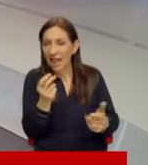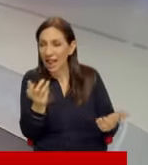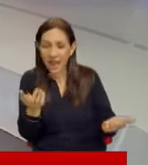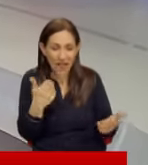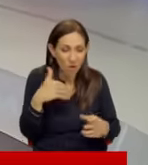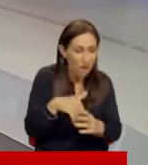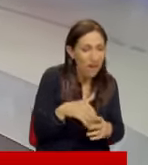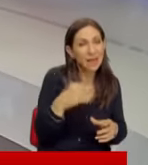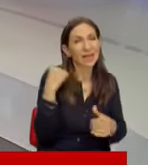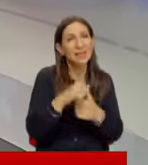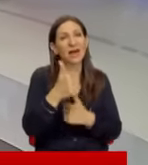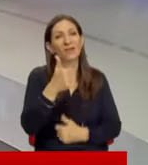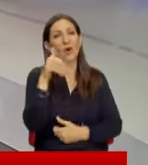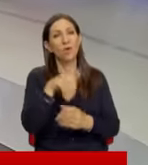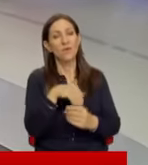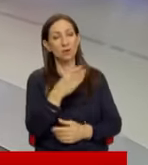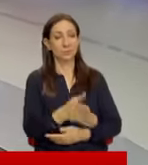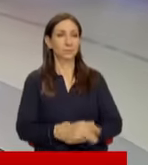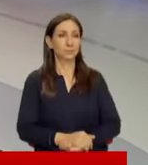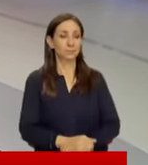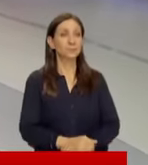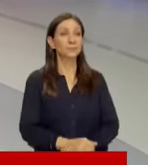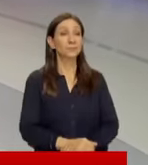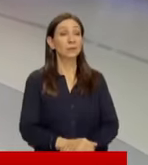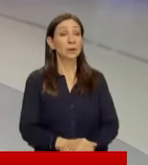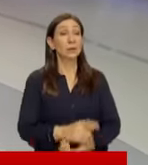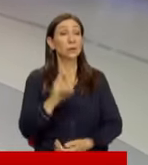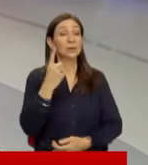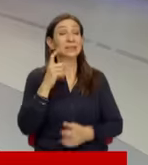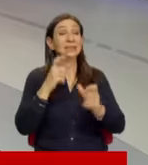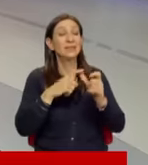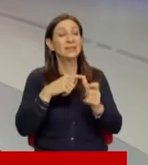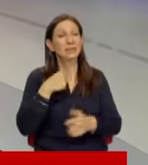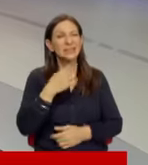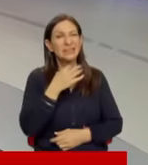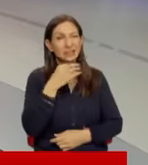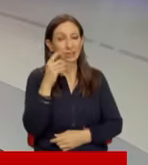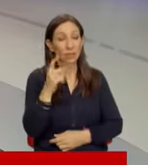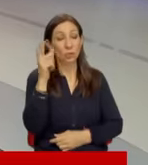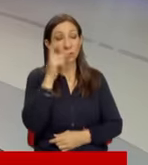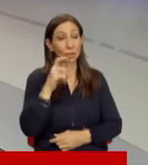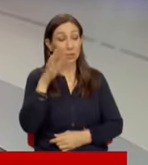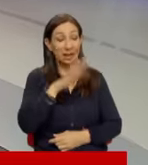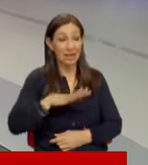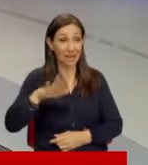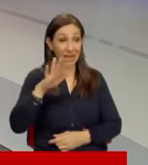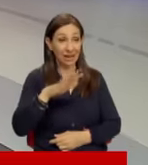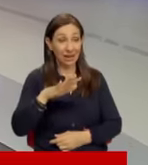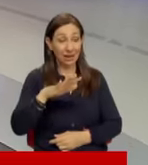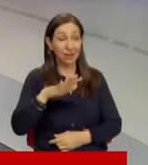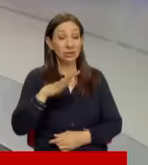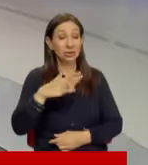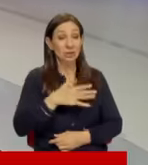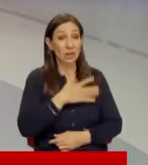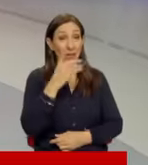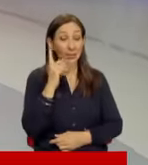kaçabildiği bir yer haline gelmiş Yeniden Refah Partisi. Şimdi o zaman yönetmenimizden Savaş'tan ben bir rica edeyim. Türkiye geneli Cumhuriyet